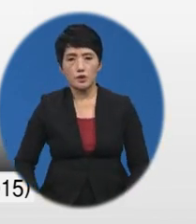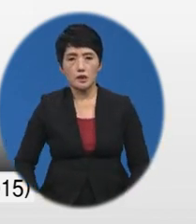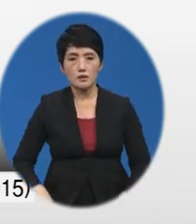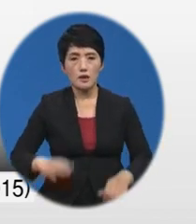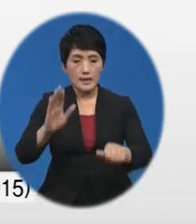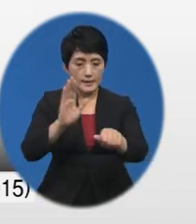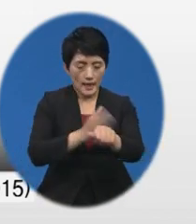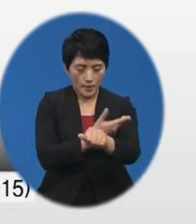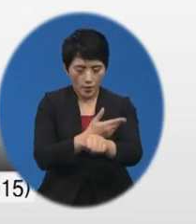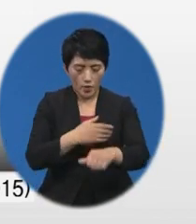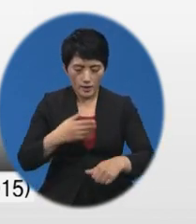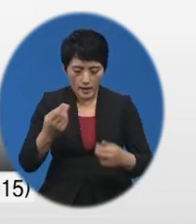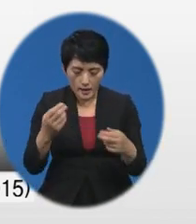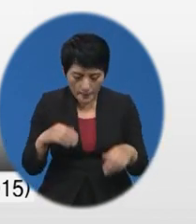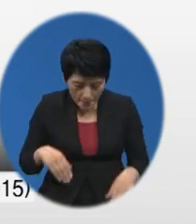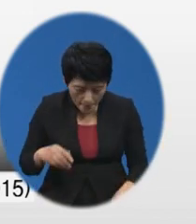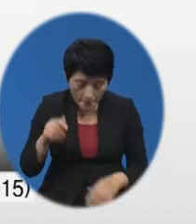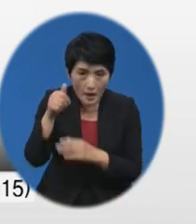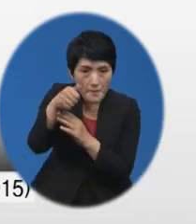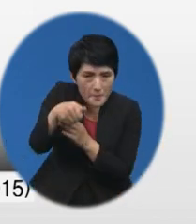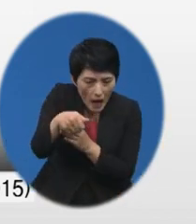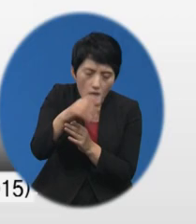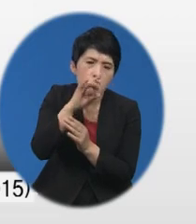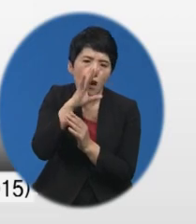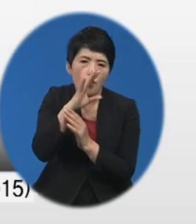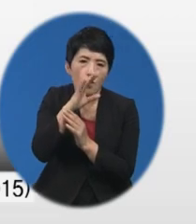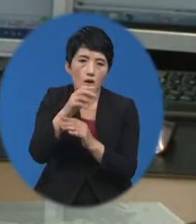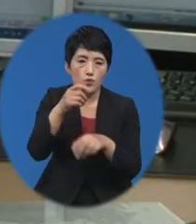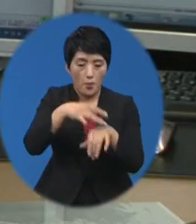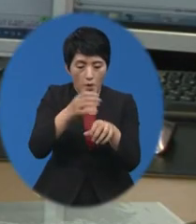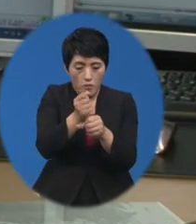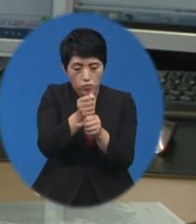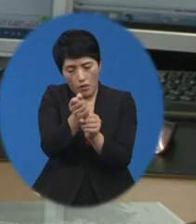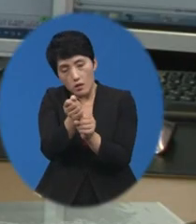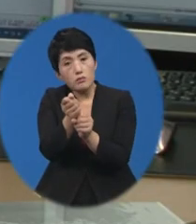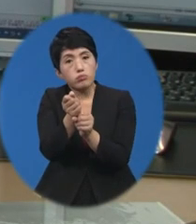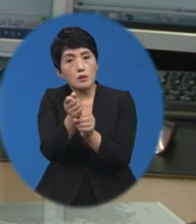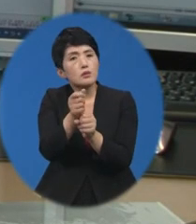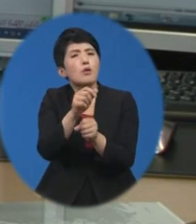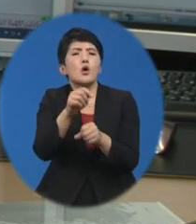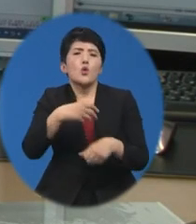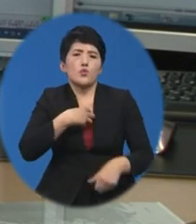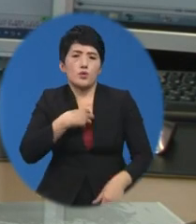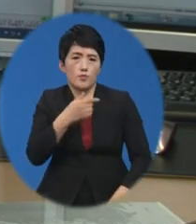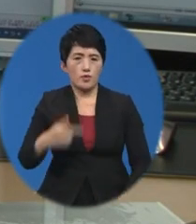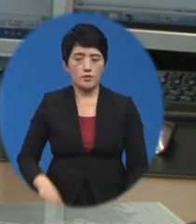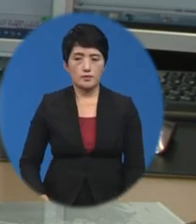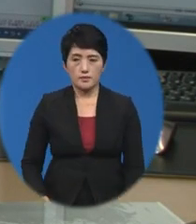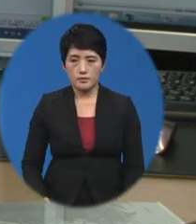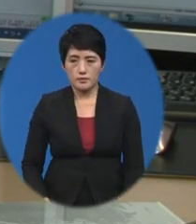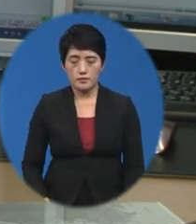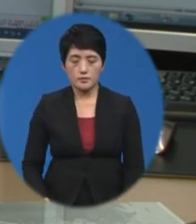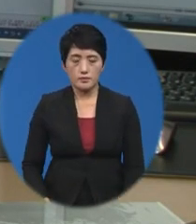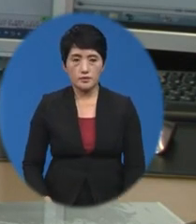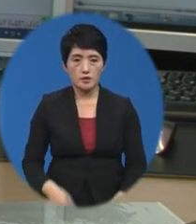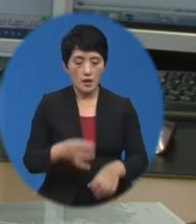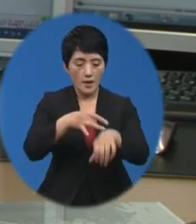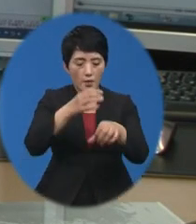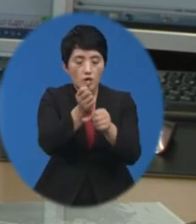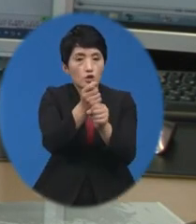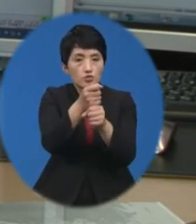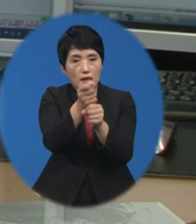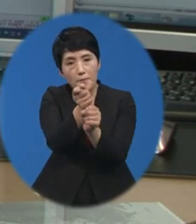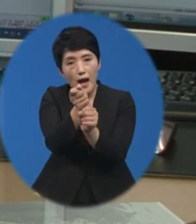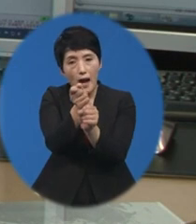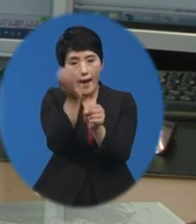받다 보니 쉽게 척추 측만증에 걸리기 쉽다는데요. 숨이 답답하고 걷기가 힘들어지고 생명하고 관계